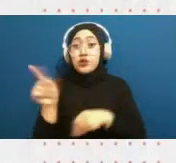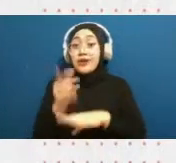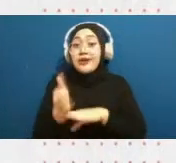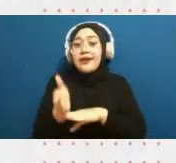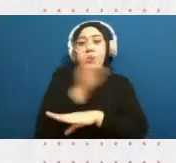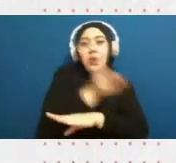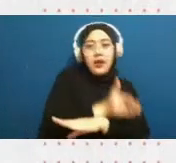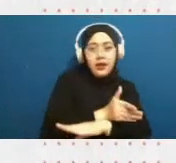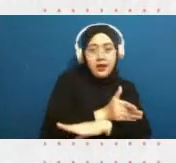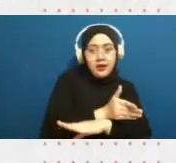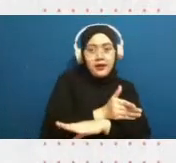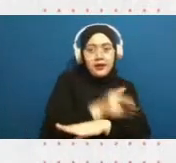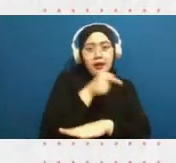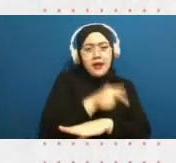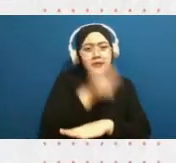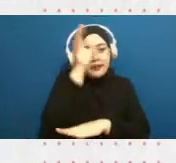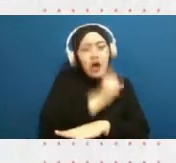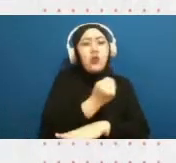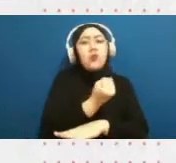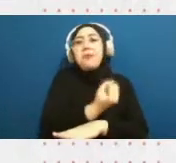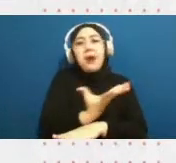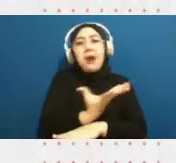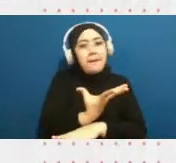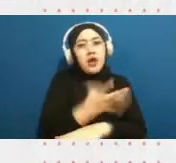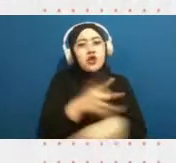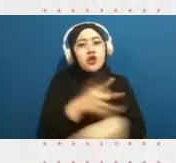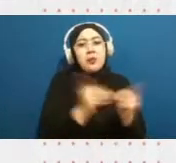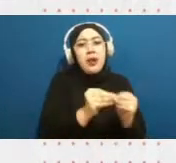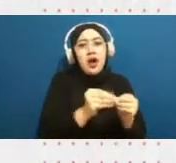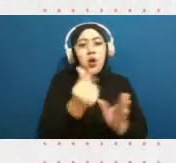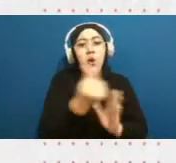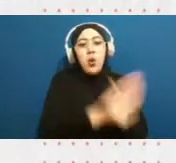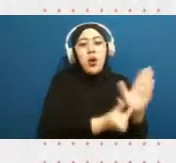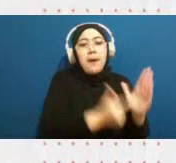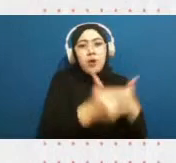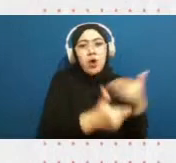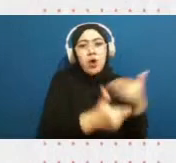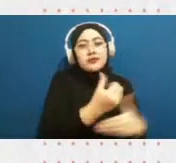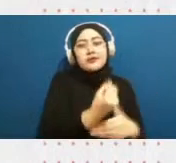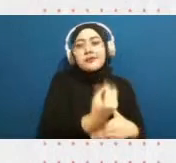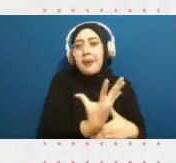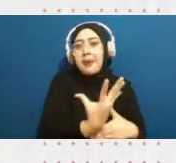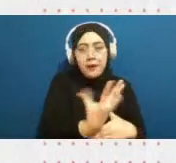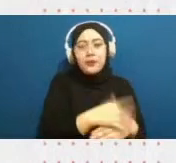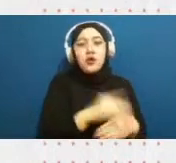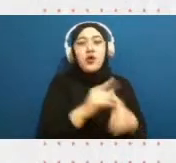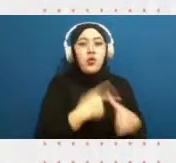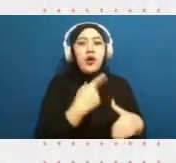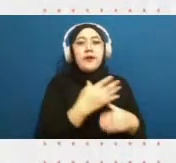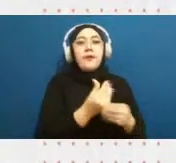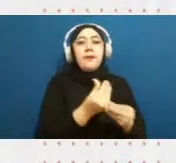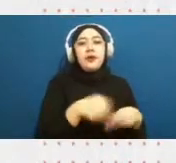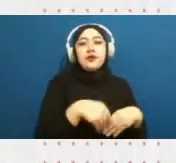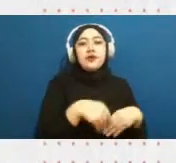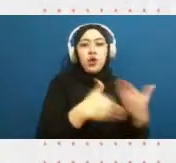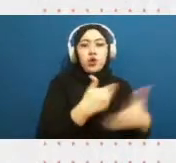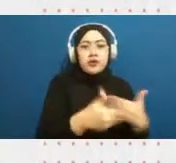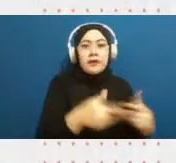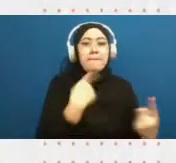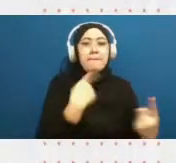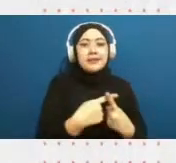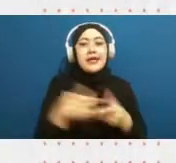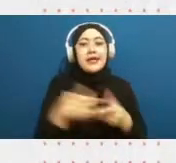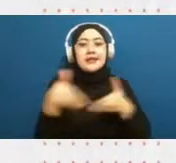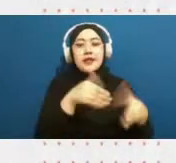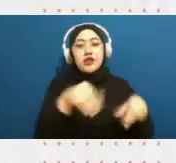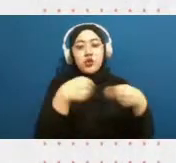bisa mengetahui nih alokasi pendanaan produksinya itu dari mulai produksi sampai marketing. Terus tadi juga sempat sampaikan